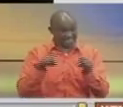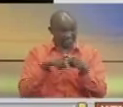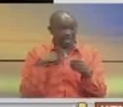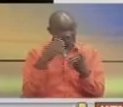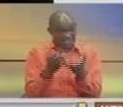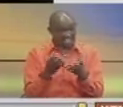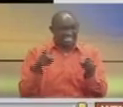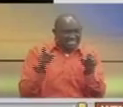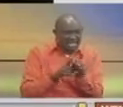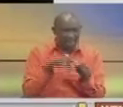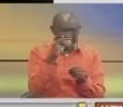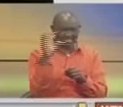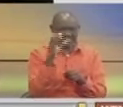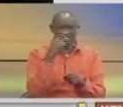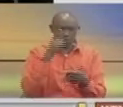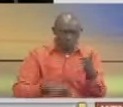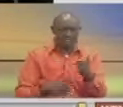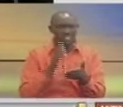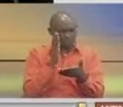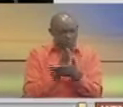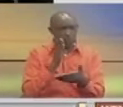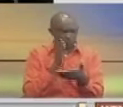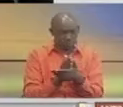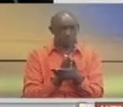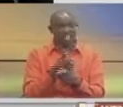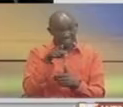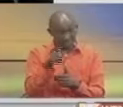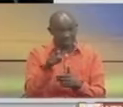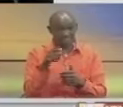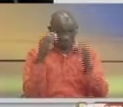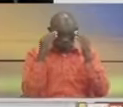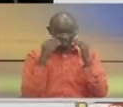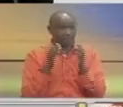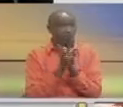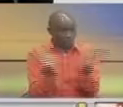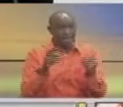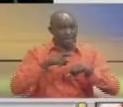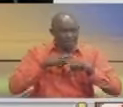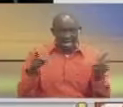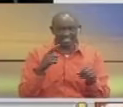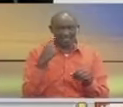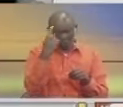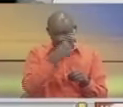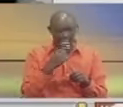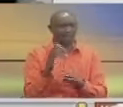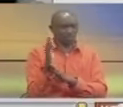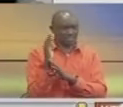na mahakama kumhakikishia kuwa japo vikao vya kusikiliza ushahidi wake vitakuwa wazi kwa umma, usalama wake